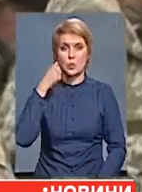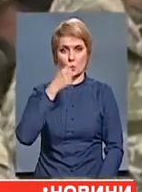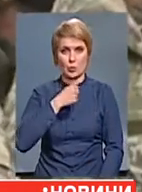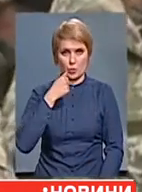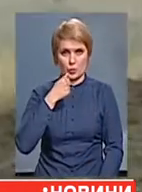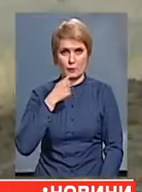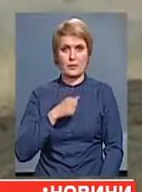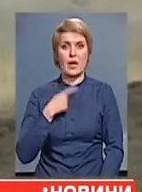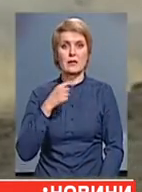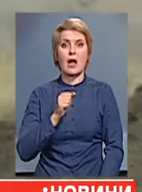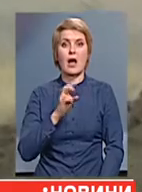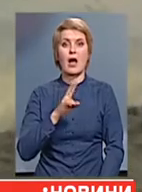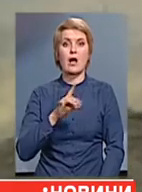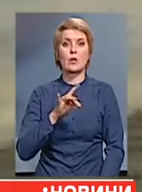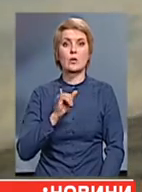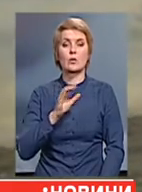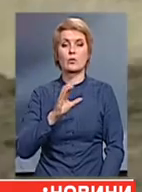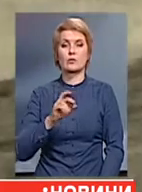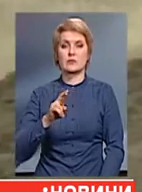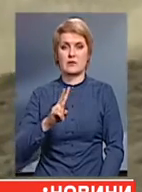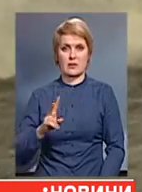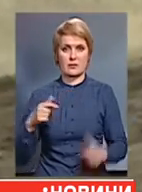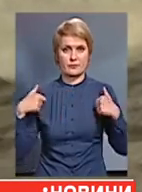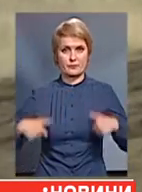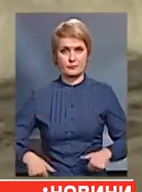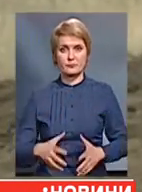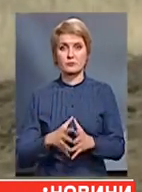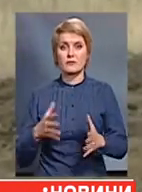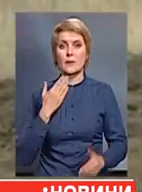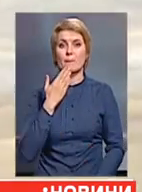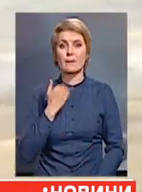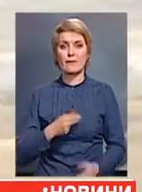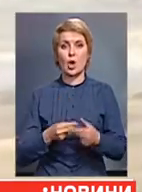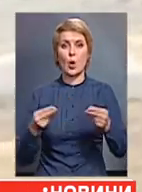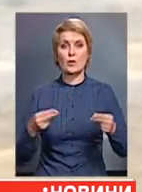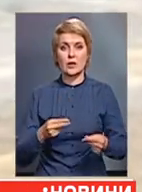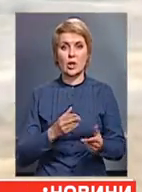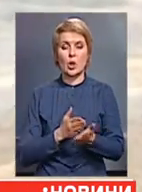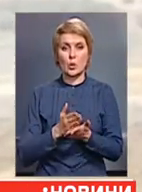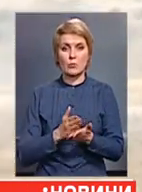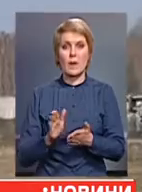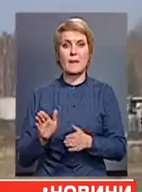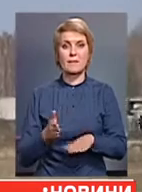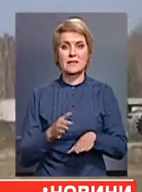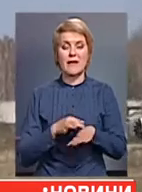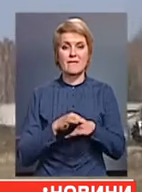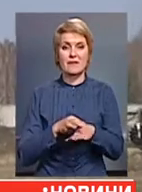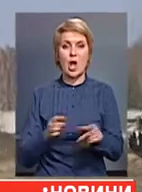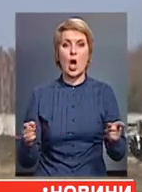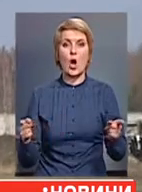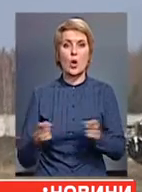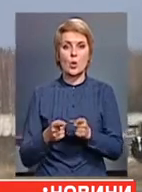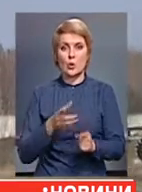Міноборони Марк Андрусяк. За його словами, більш привабливою контрактна служба стала після введення короткострокових на 6